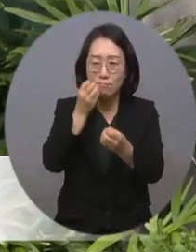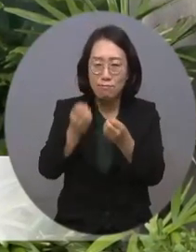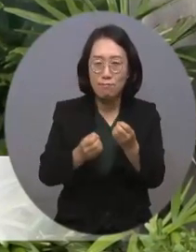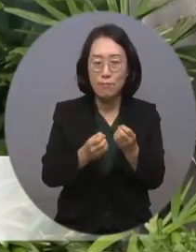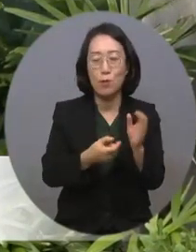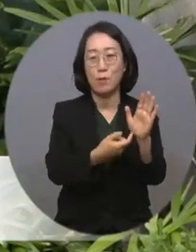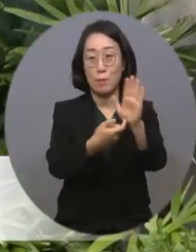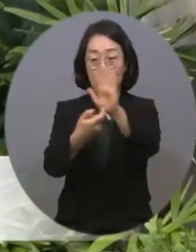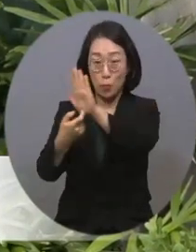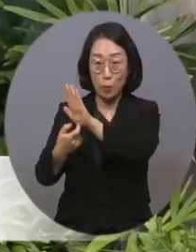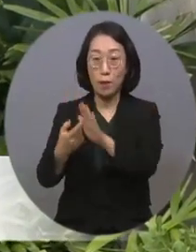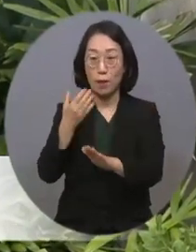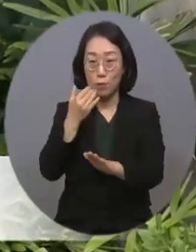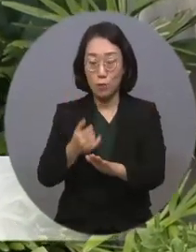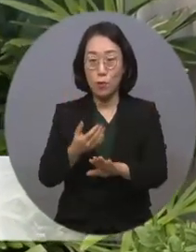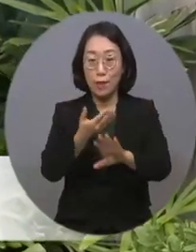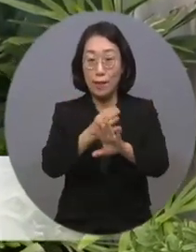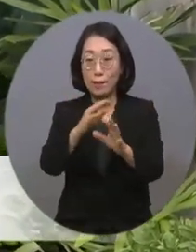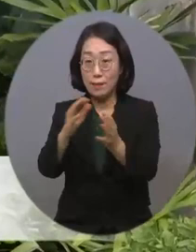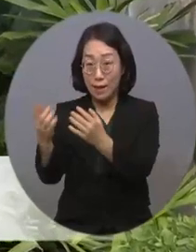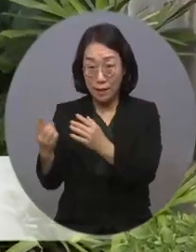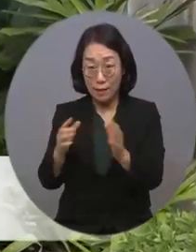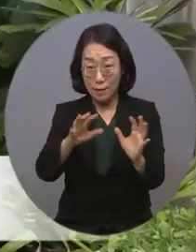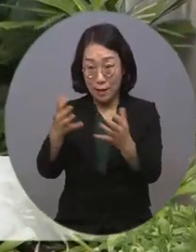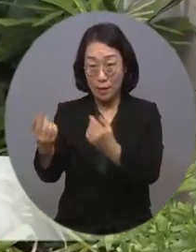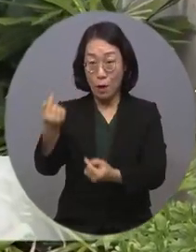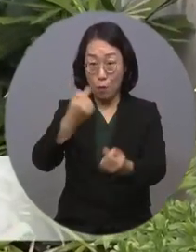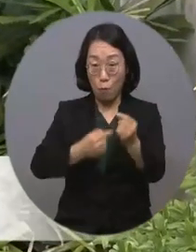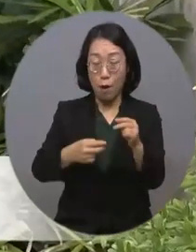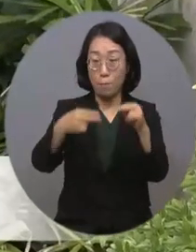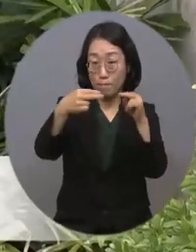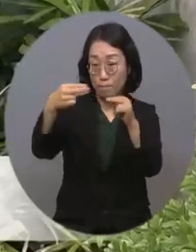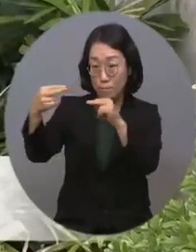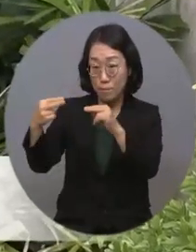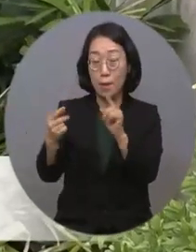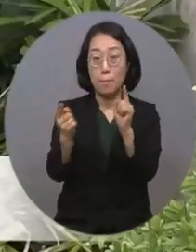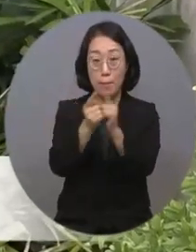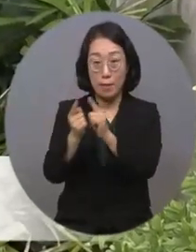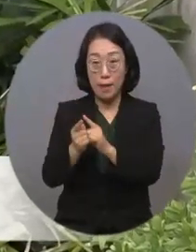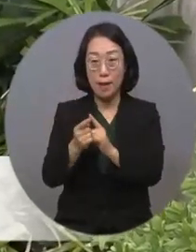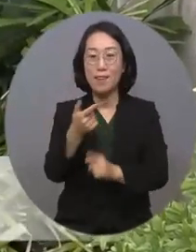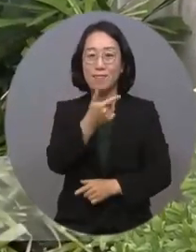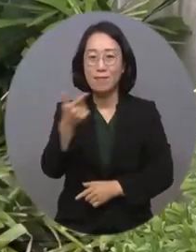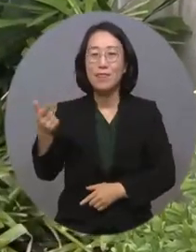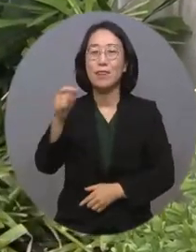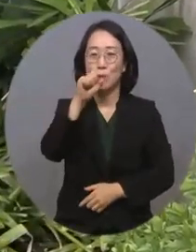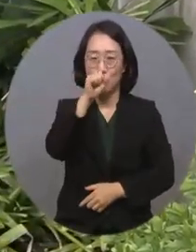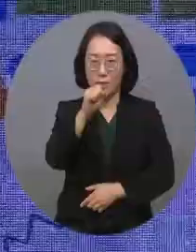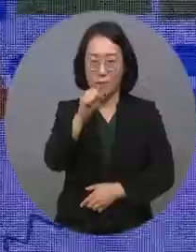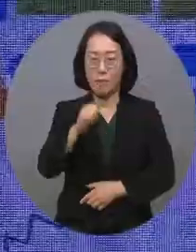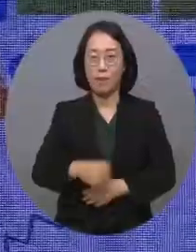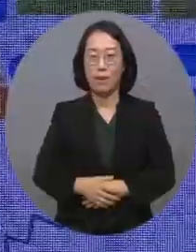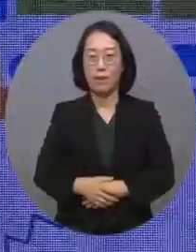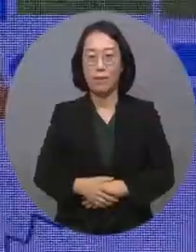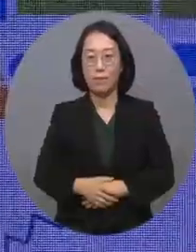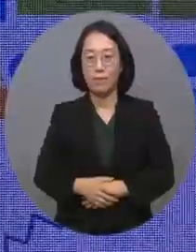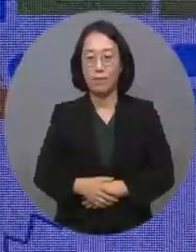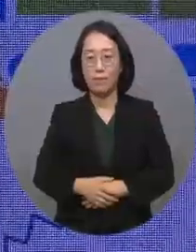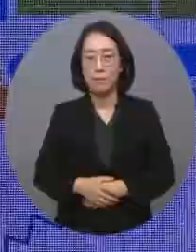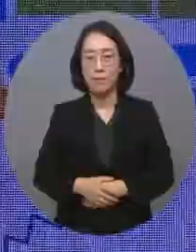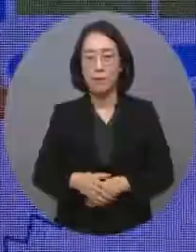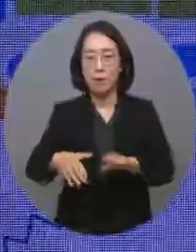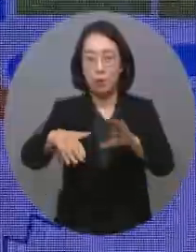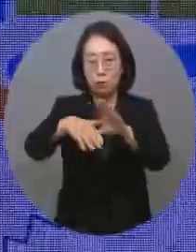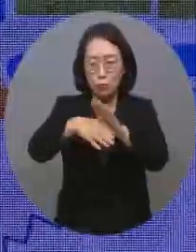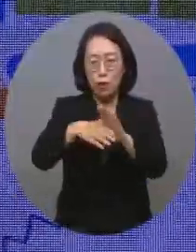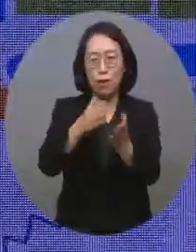표현할 수 있고 또 여러 나라 친구한테 만날 수 있어서 많이 좋겠습니다. 다양한 문화에